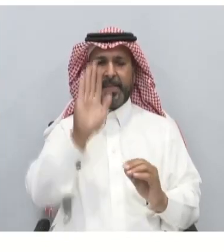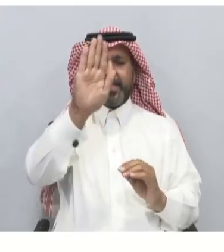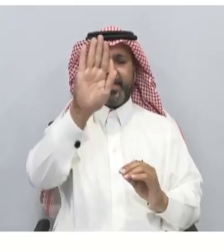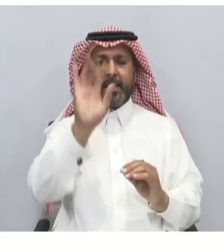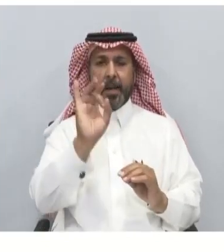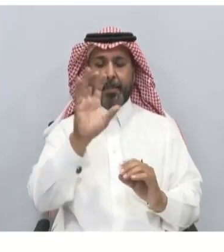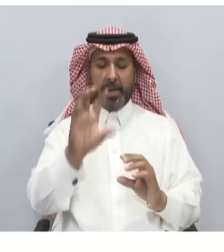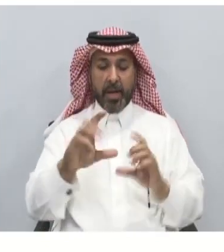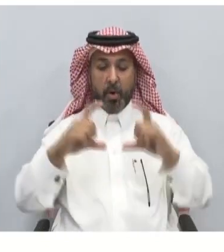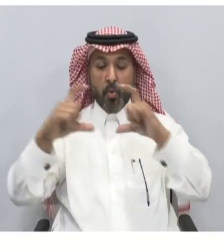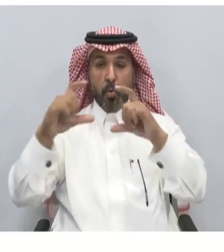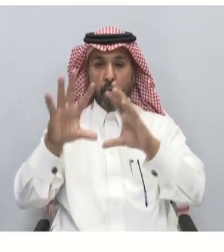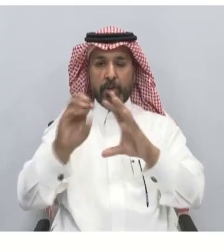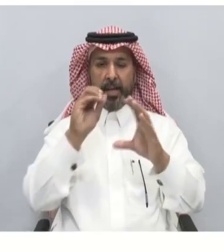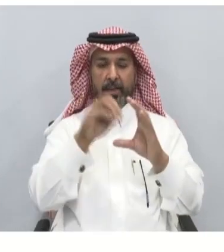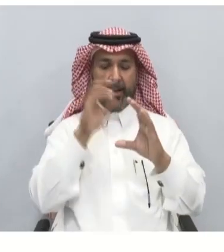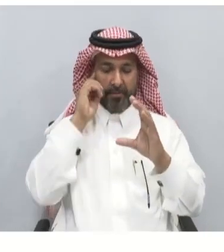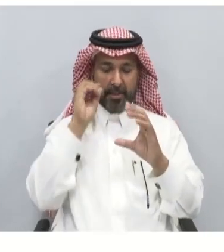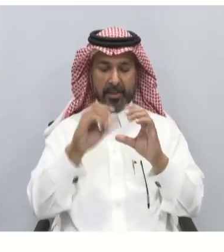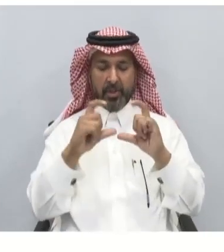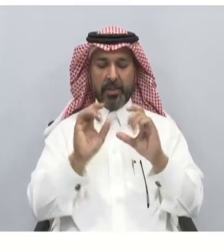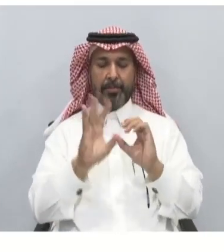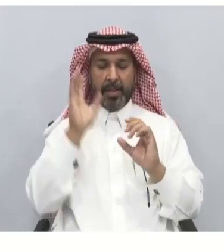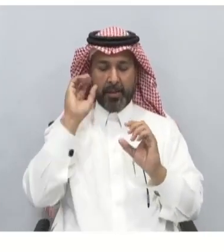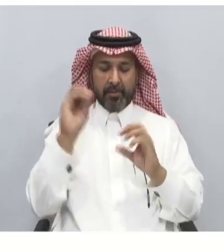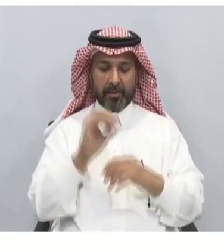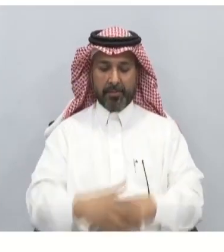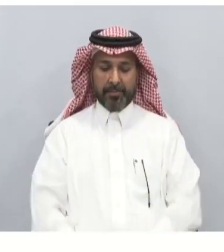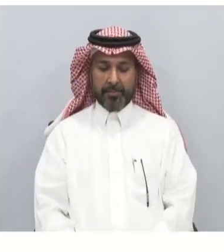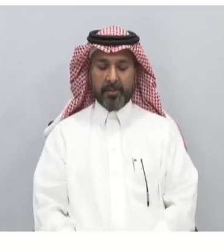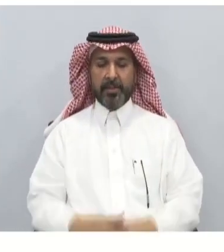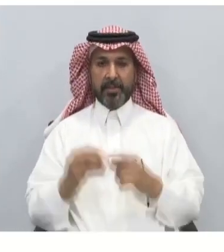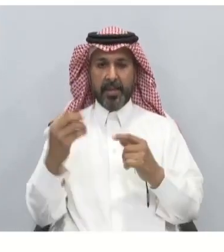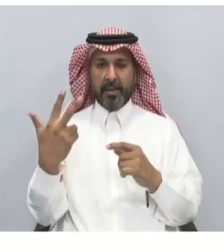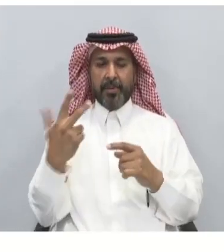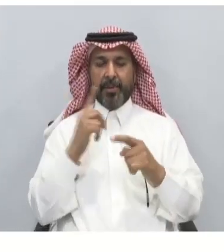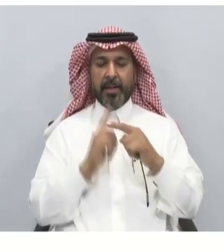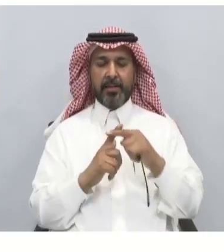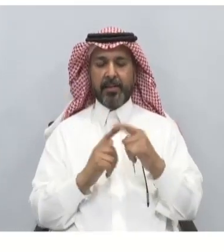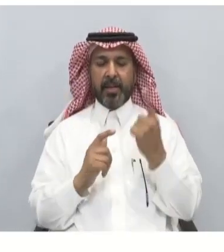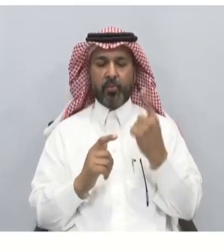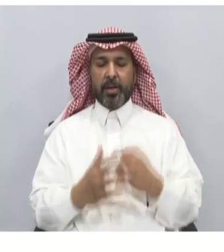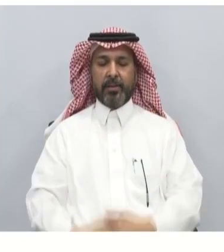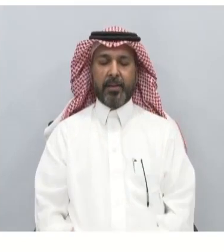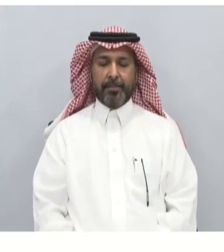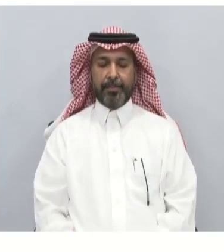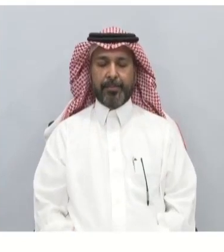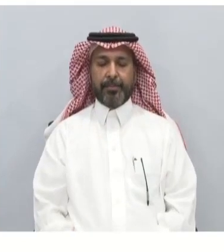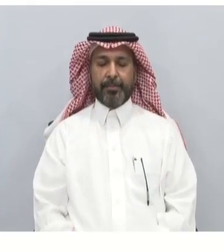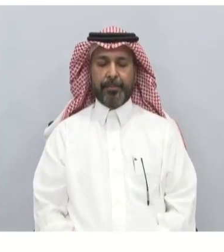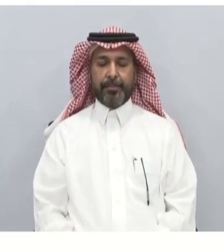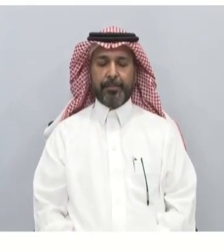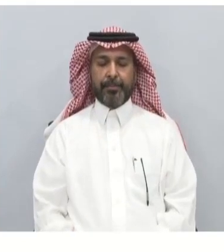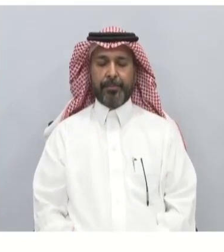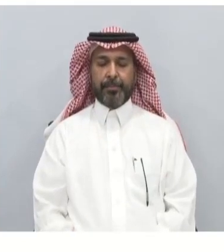يتغير فيها شيء إلا سين تشال وتحط بدالها سالب 2، راح يعطينا الناتج. نشوف هنا هذا دال لسالب 2 كم راح